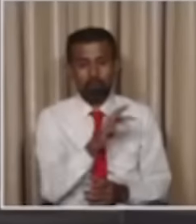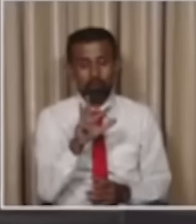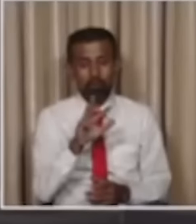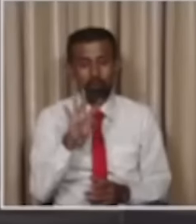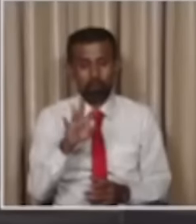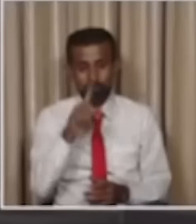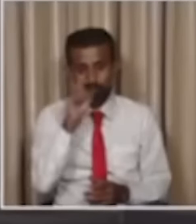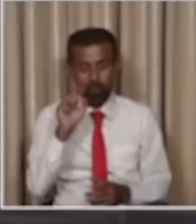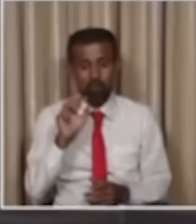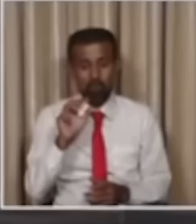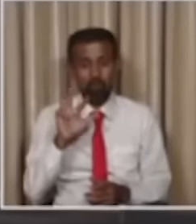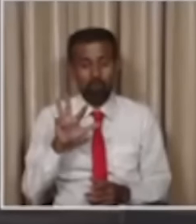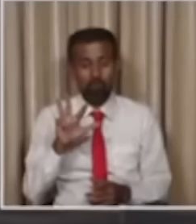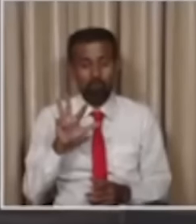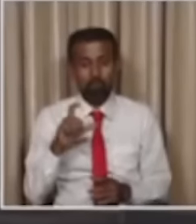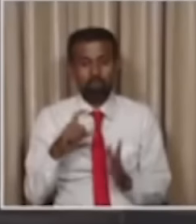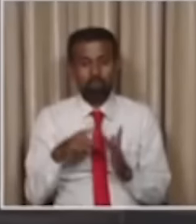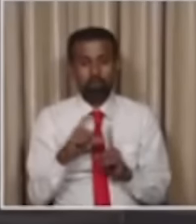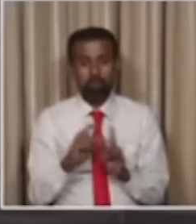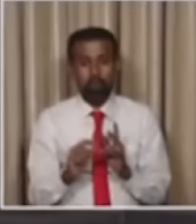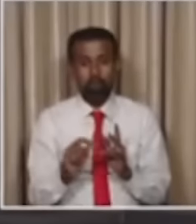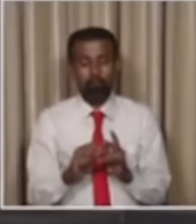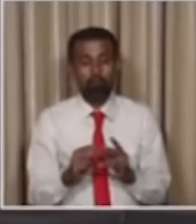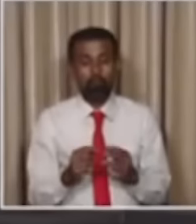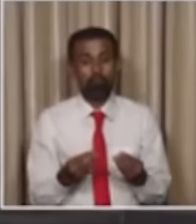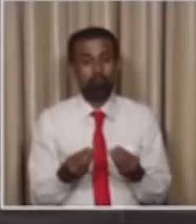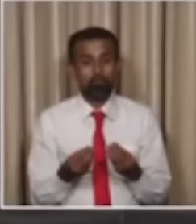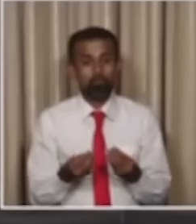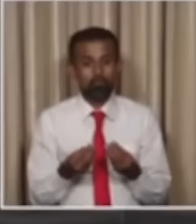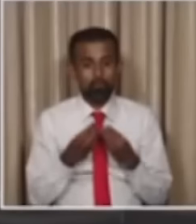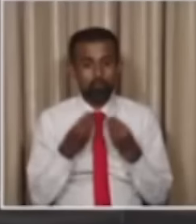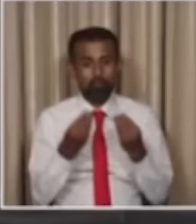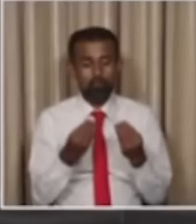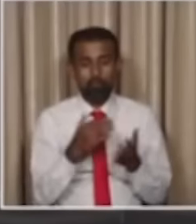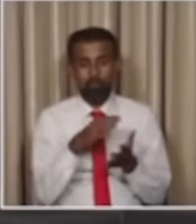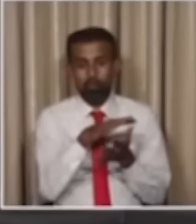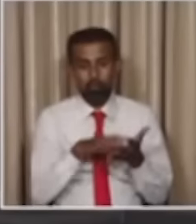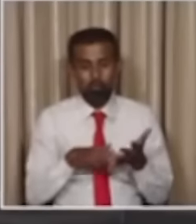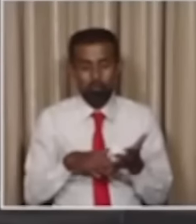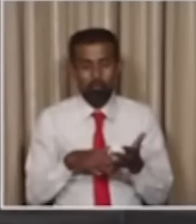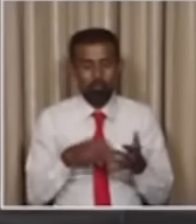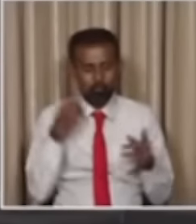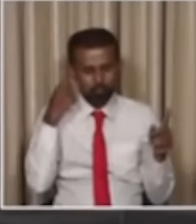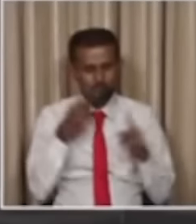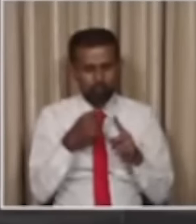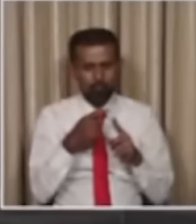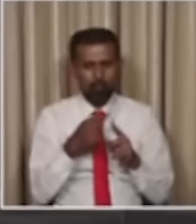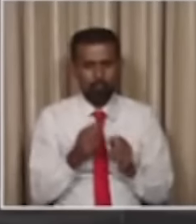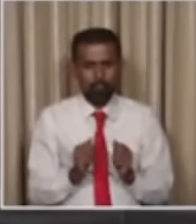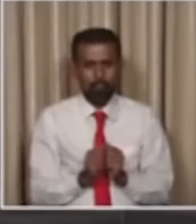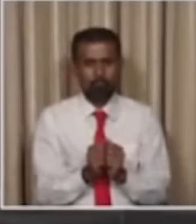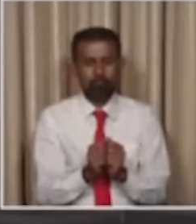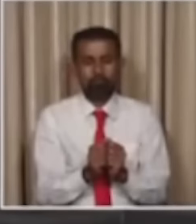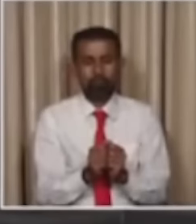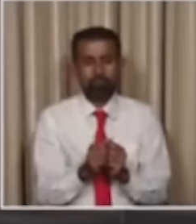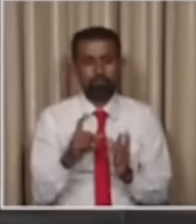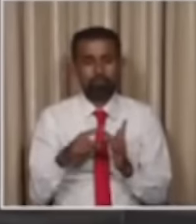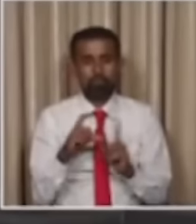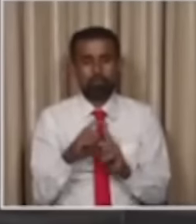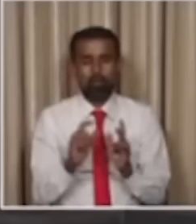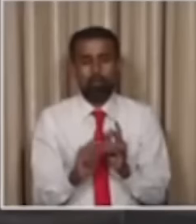2019/04 නම දින අපරාධ පරීක්ෂණ දෙපාර්තමේන්තුවට භාර තිබූ එම ලිපියට අදාළව කිසිදු ක්‍රියාමාර්ගයක් අපරාධ